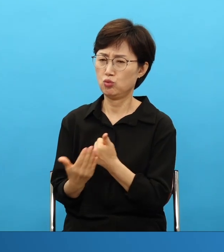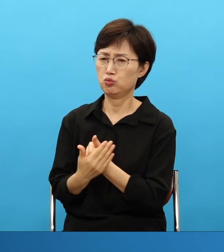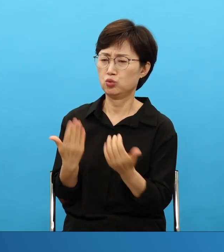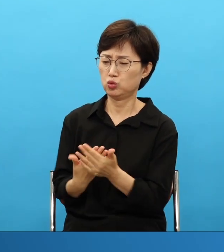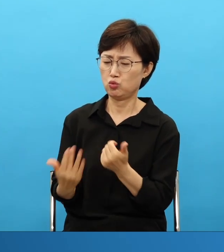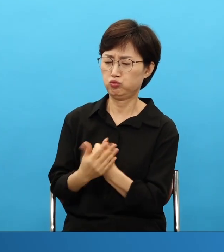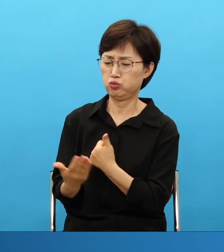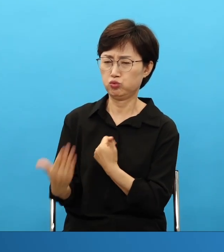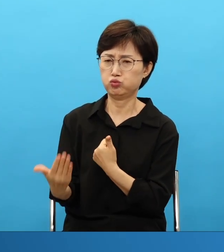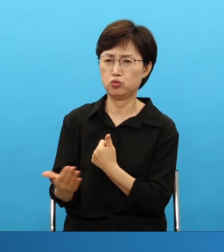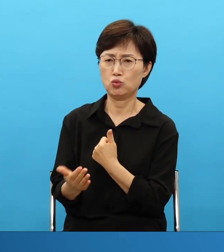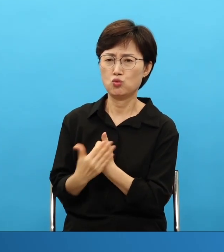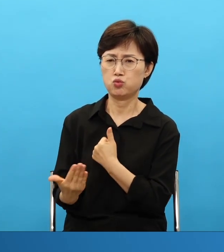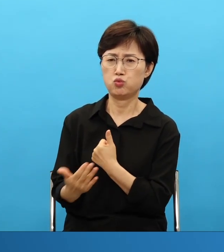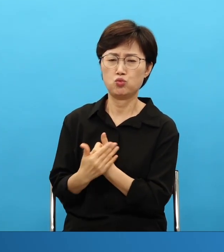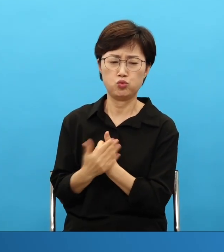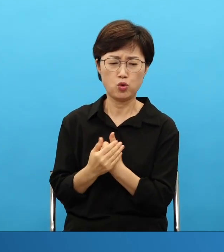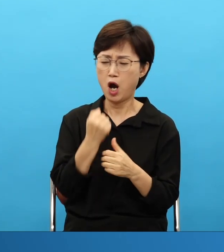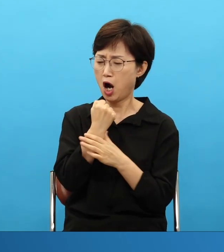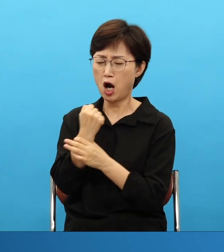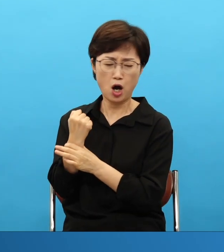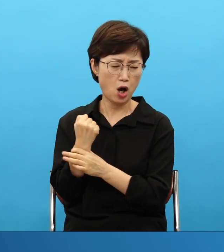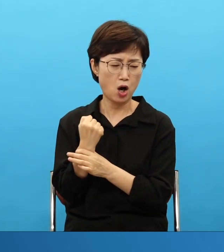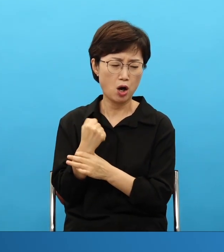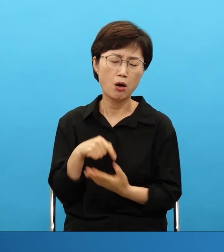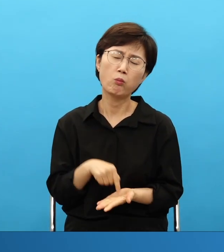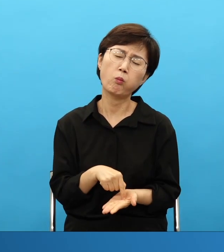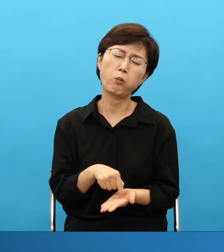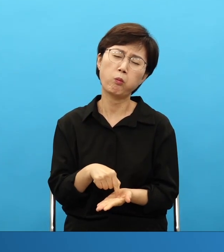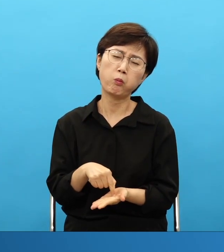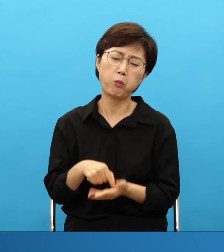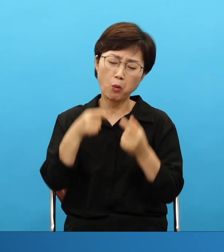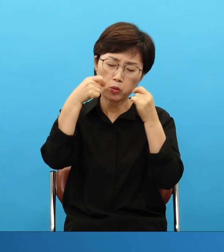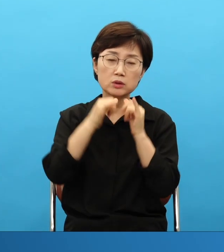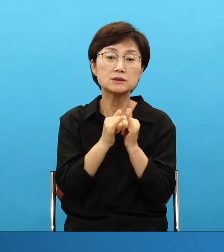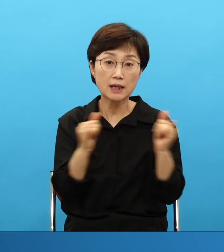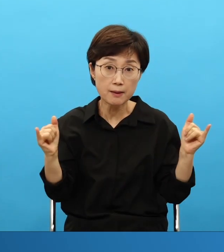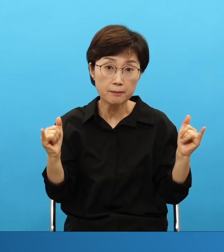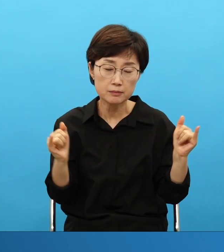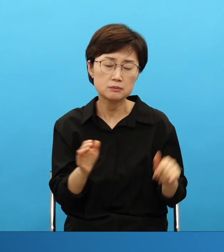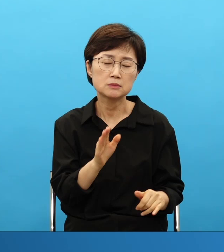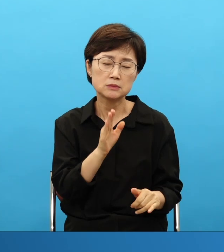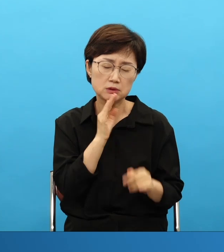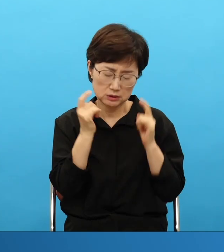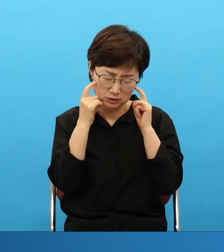달라 위로 맞습니다 틀린 말